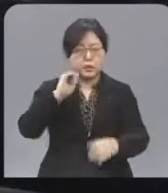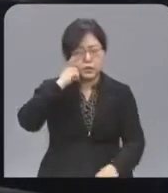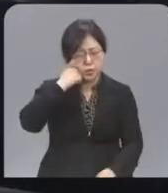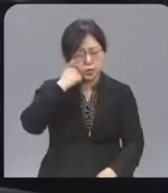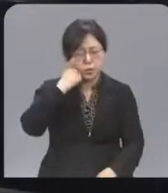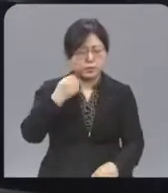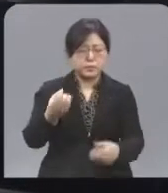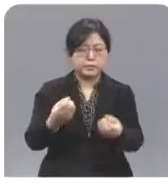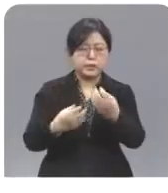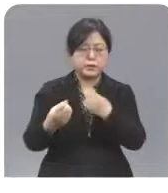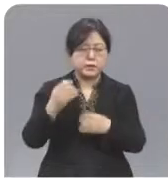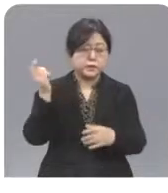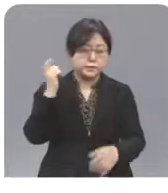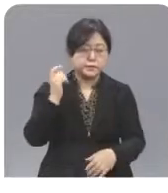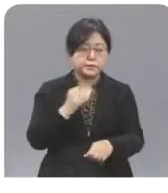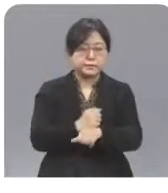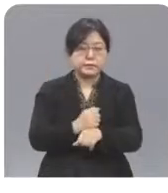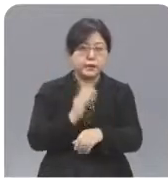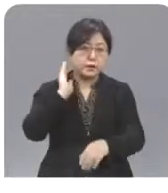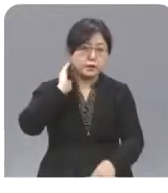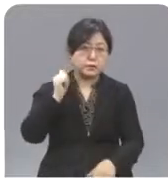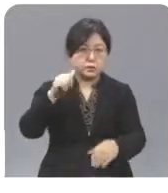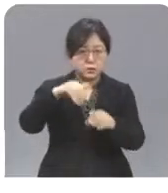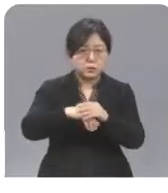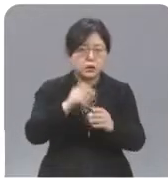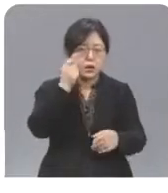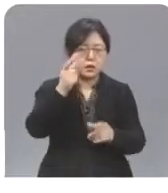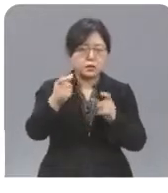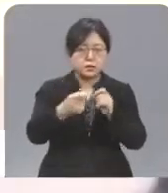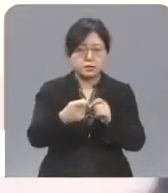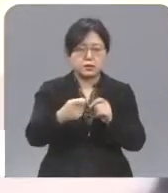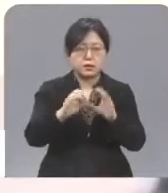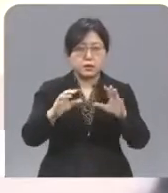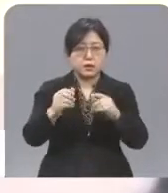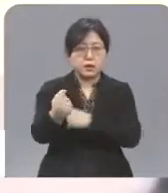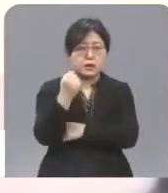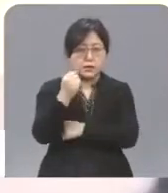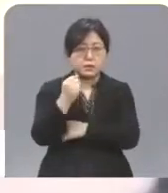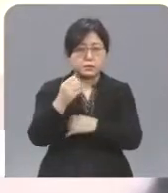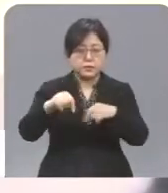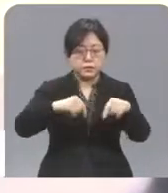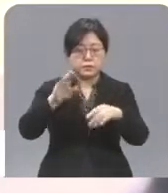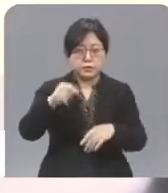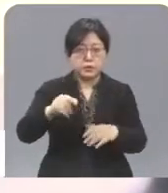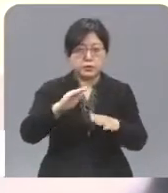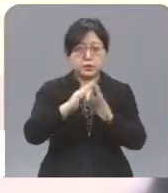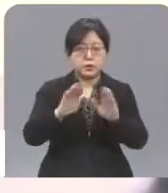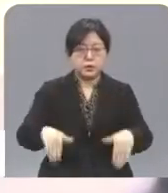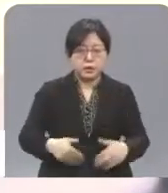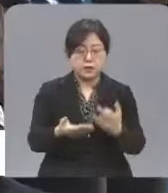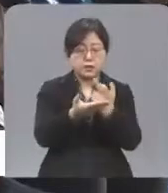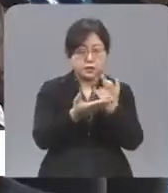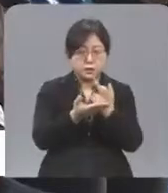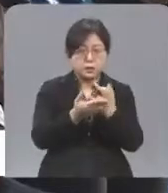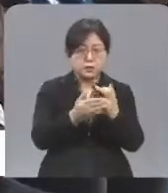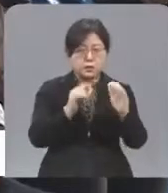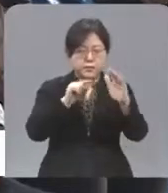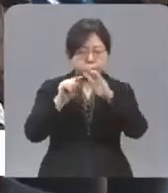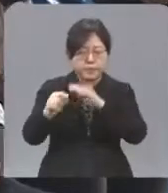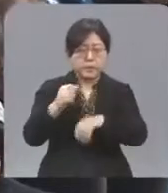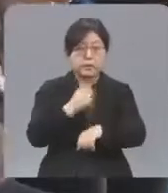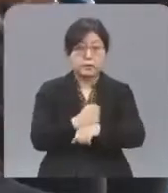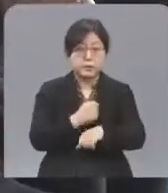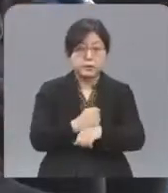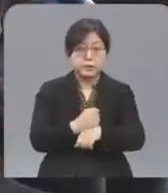등을 청취했습니다. 대선이 한 달에 앞으로 다가온 가운데 국민의힘 당 지도부가 전남의 섬 구석구석까지 접촉면을